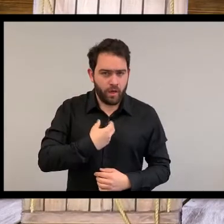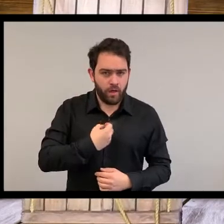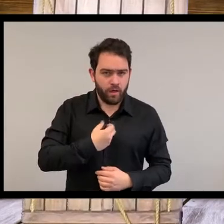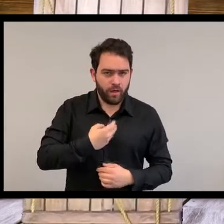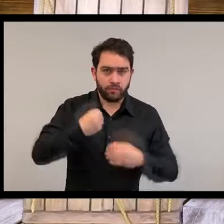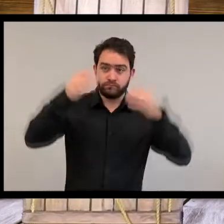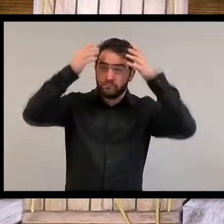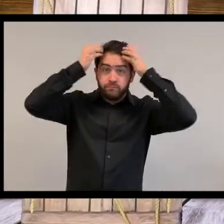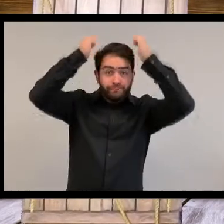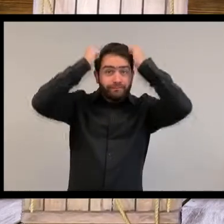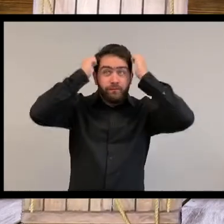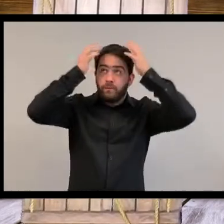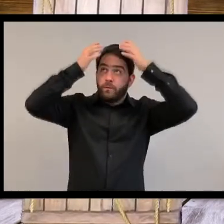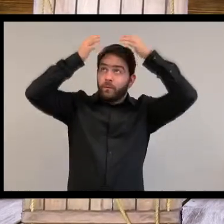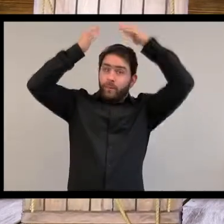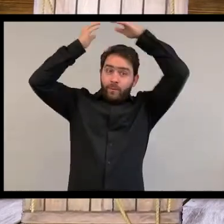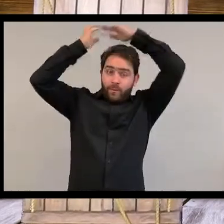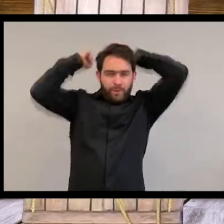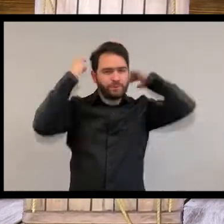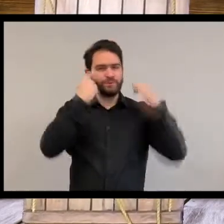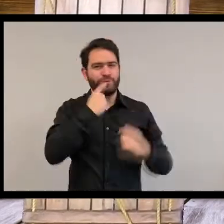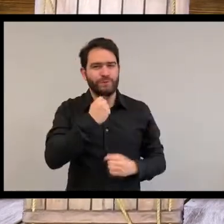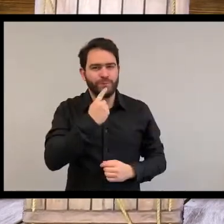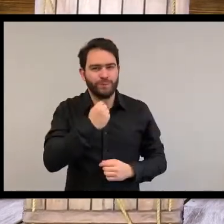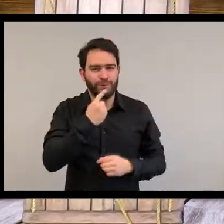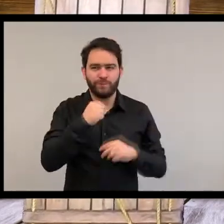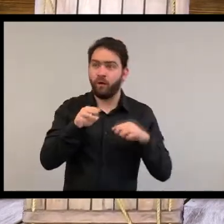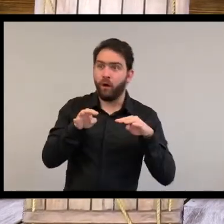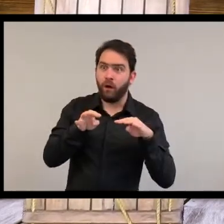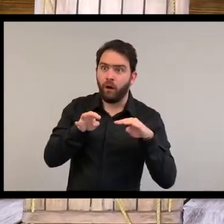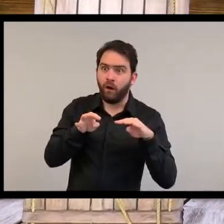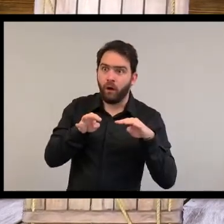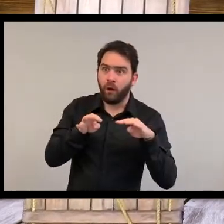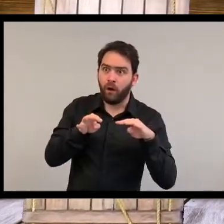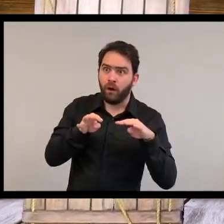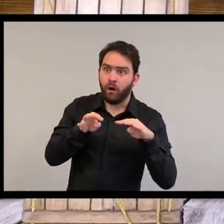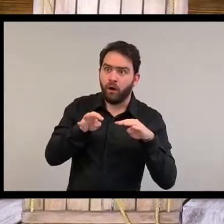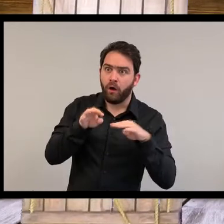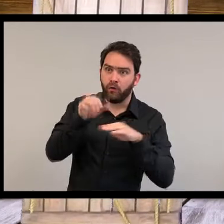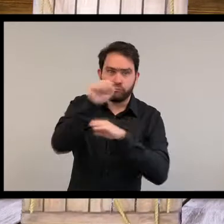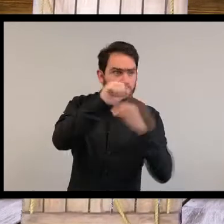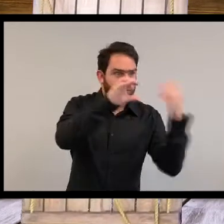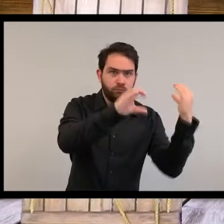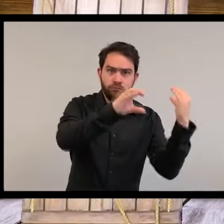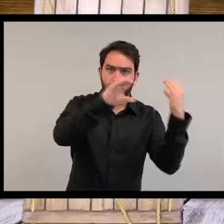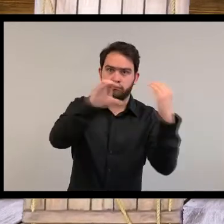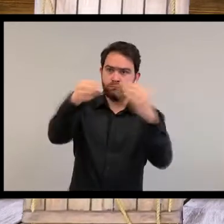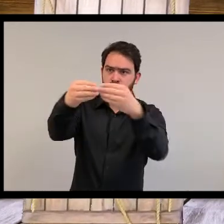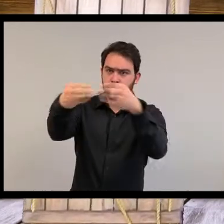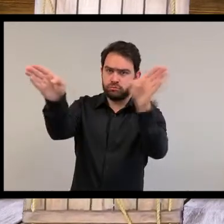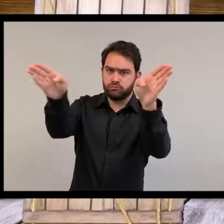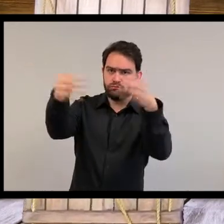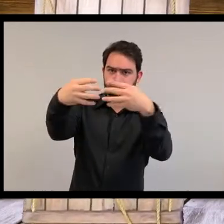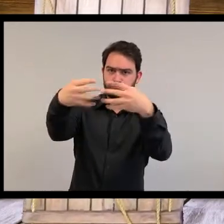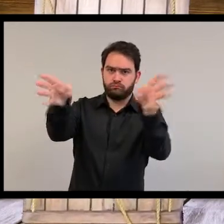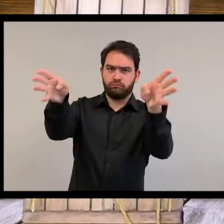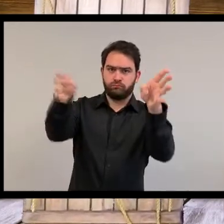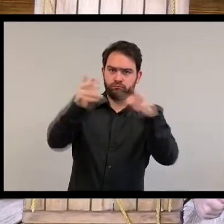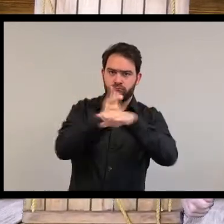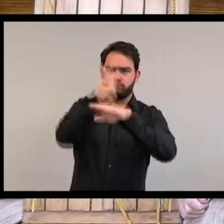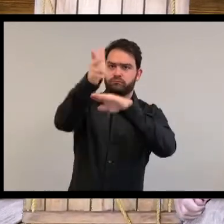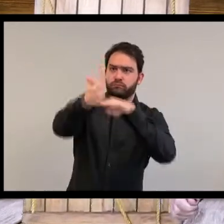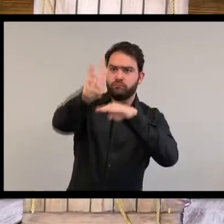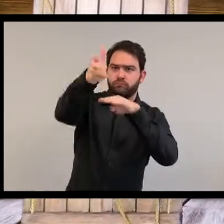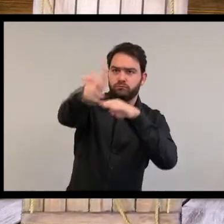barbe blanche de tout rouge de vêtus avec une tute sur la tête. Et là, il s'est rendu au hangar et il ouvri les